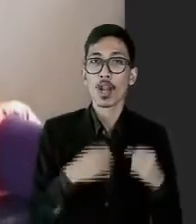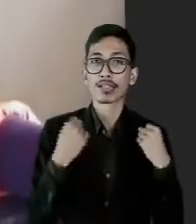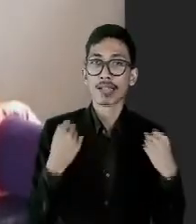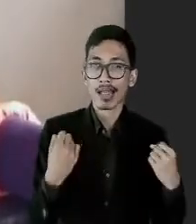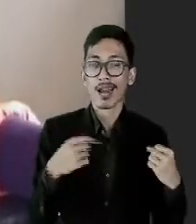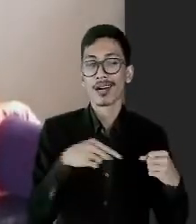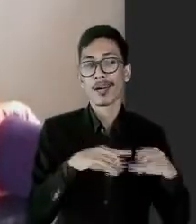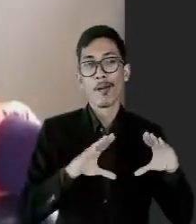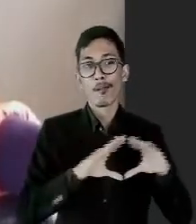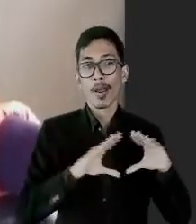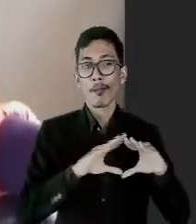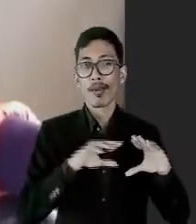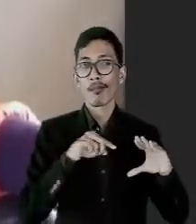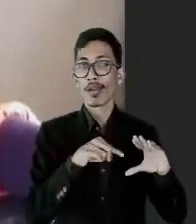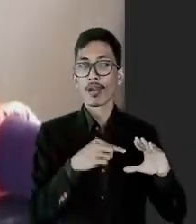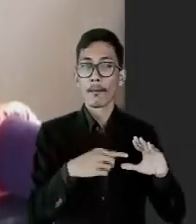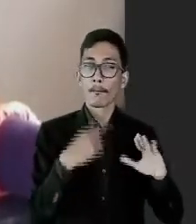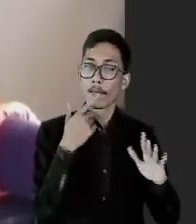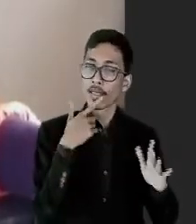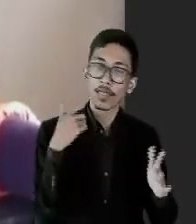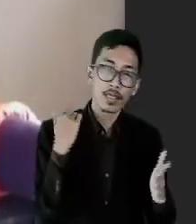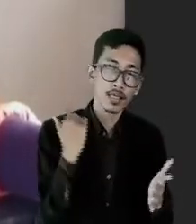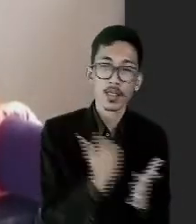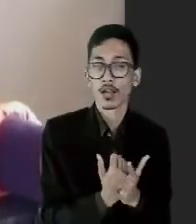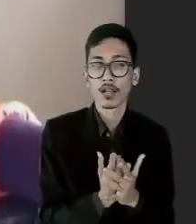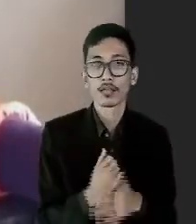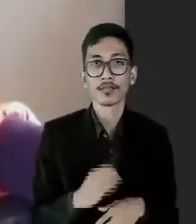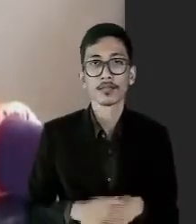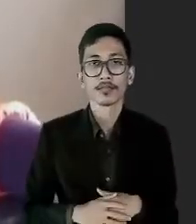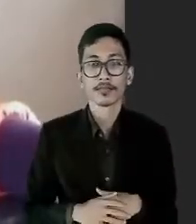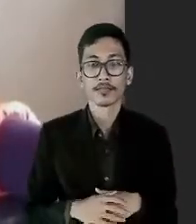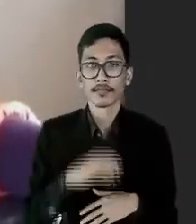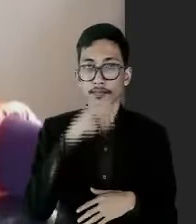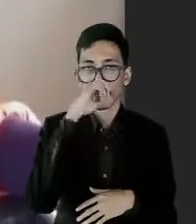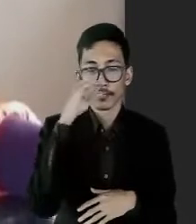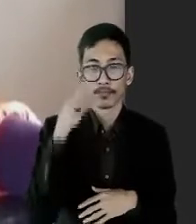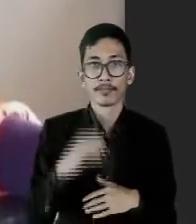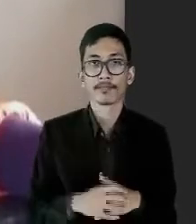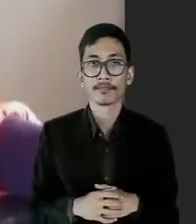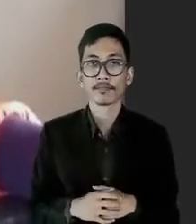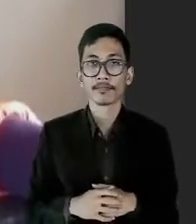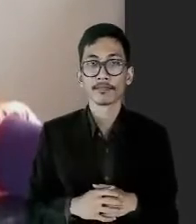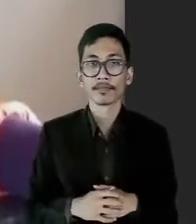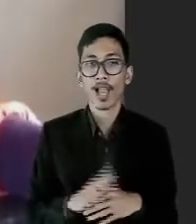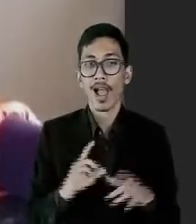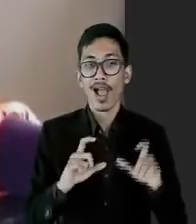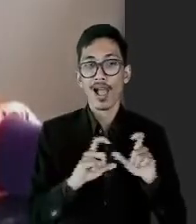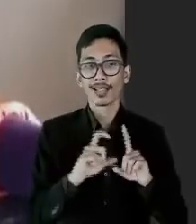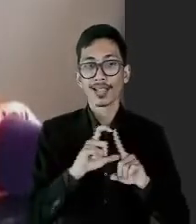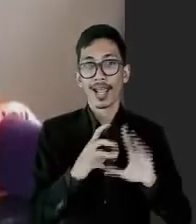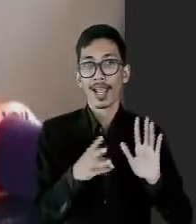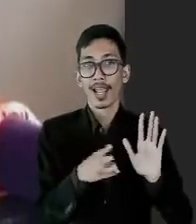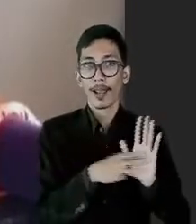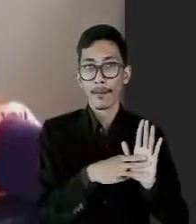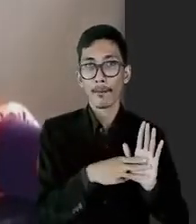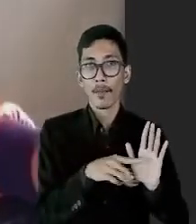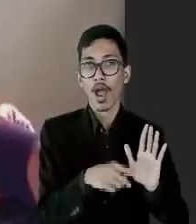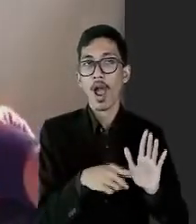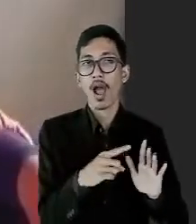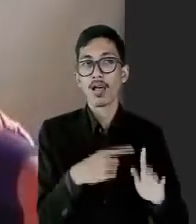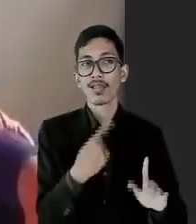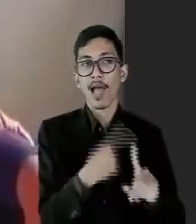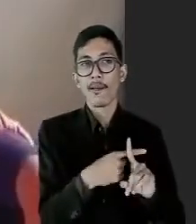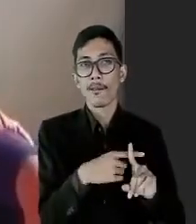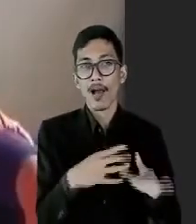BNPB sangat penting sekali karena secara teknis telah menyediakan sumber daya manusia sebagai tenaga relawan